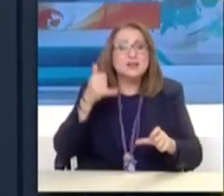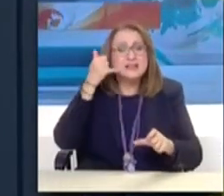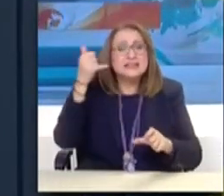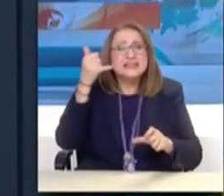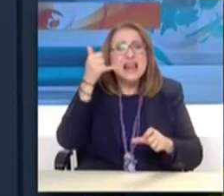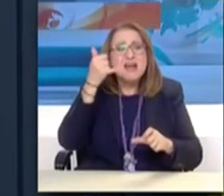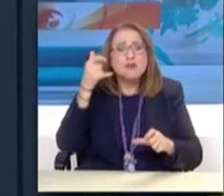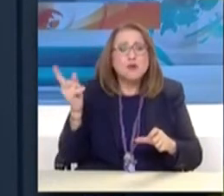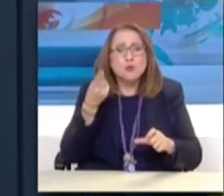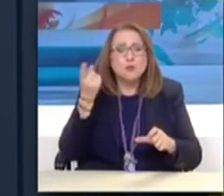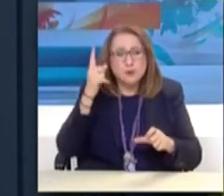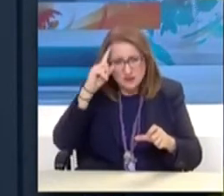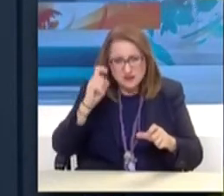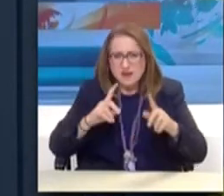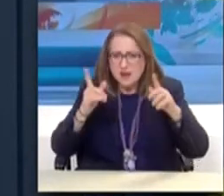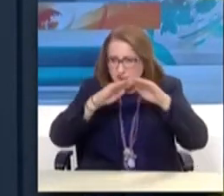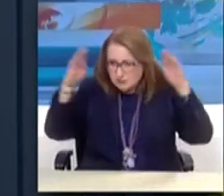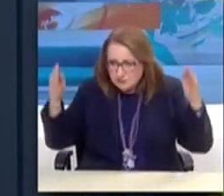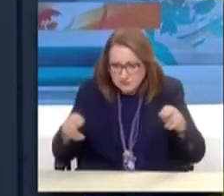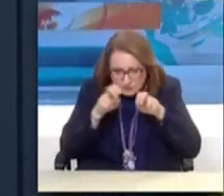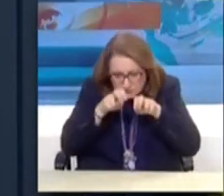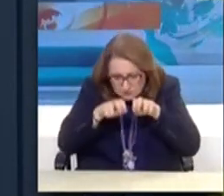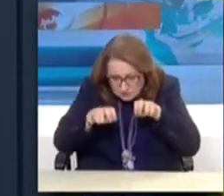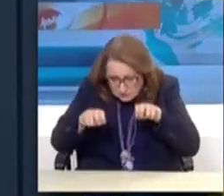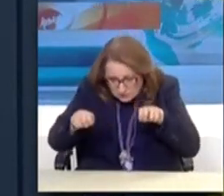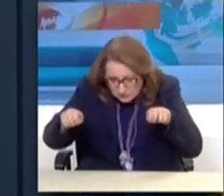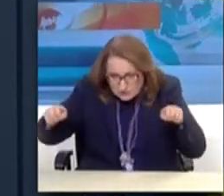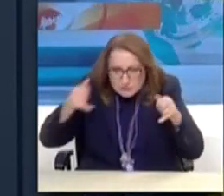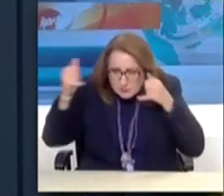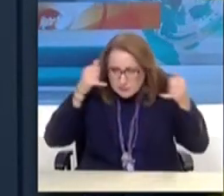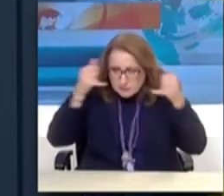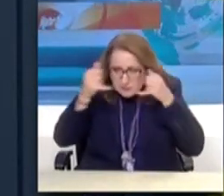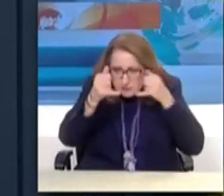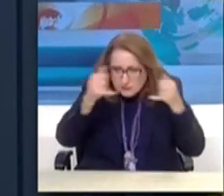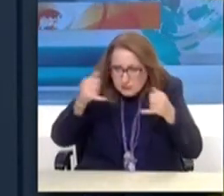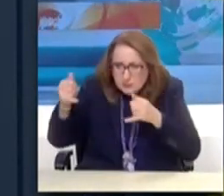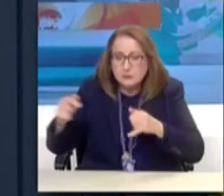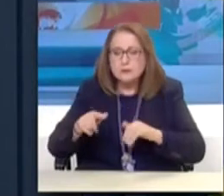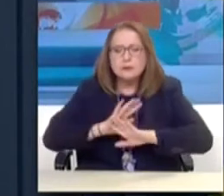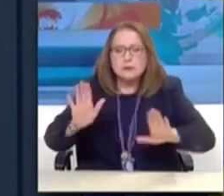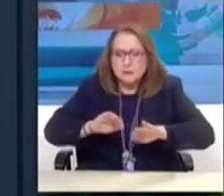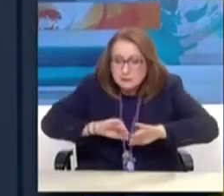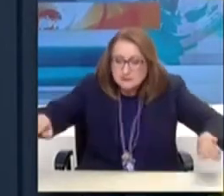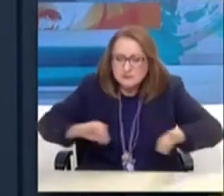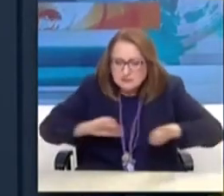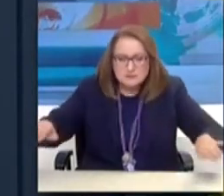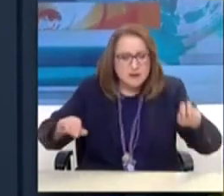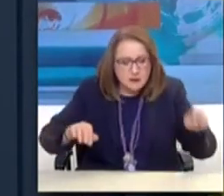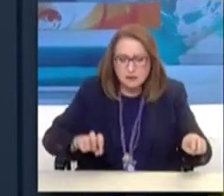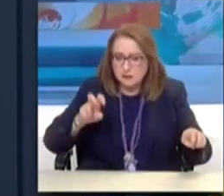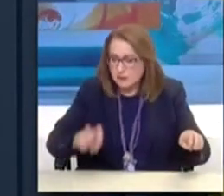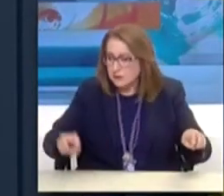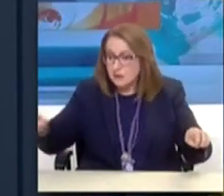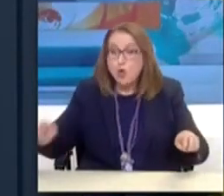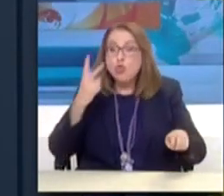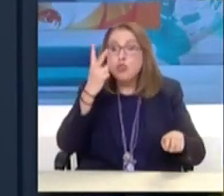ενημέρωσης, call centers, για την αναδύο μέτρα λειτουργία των θέσεων εργασίας. Επίσης,